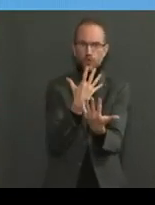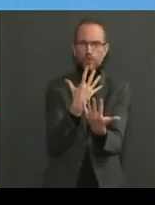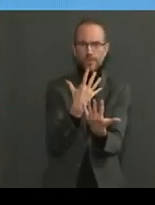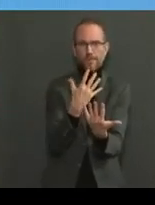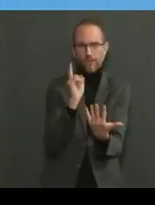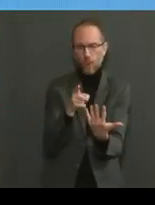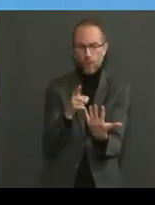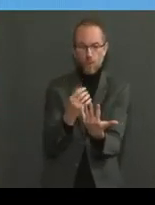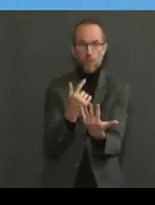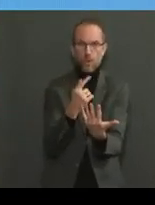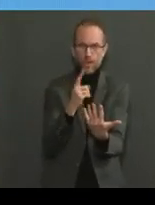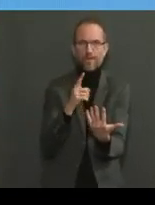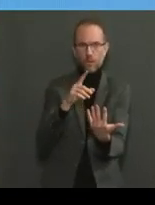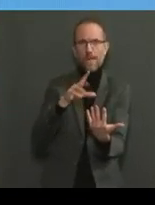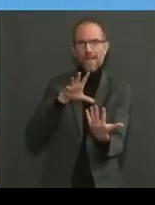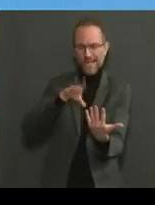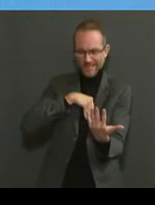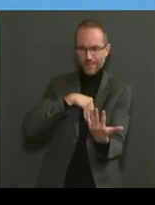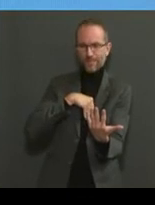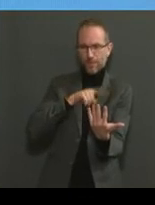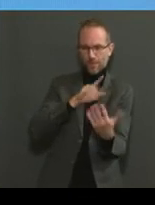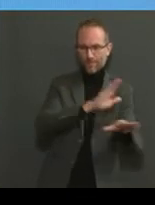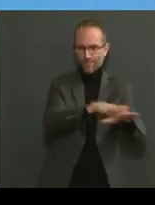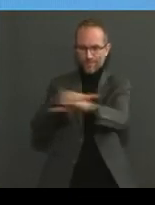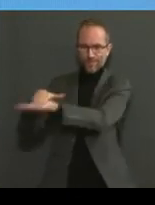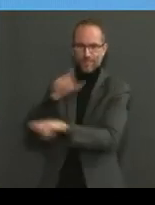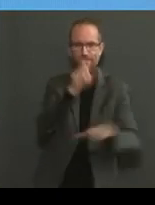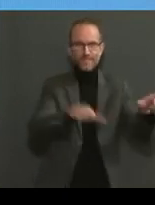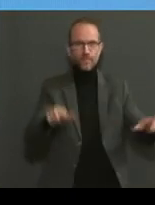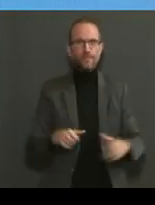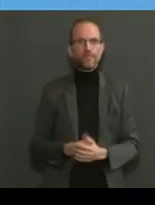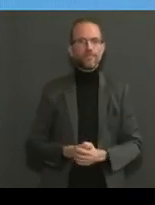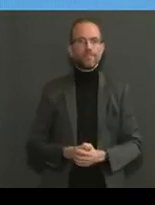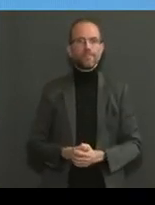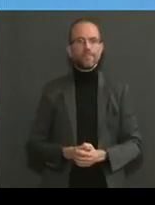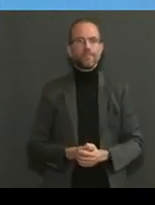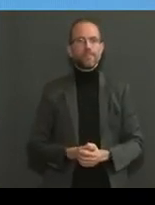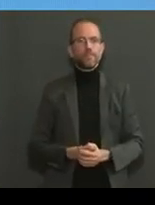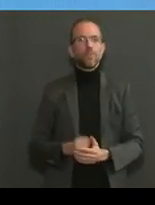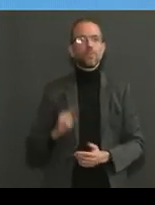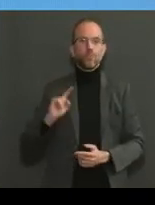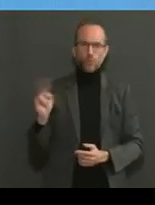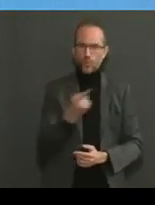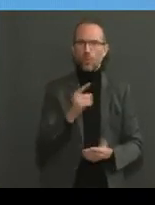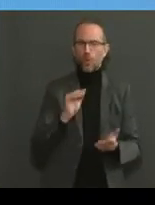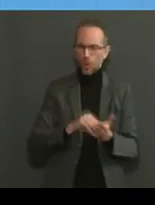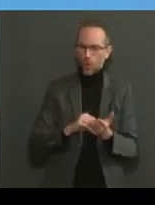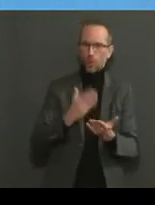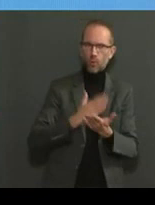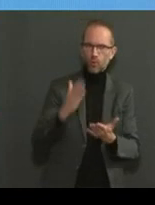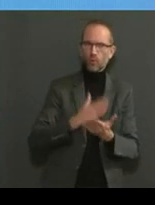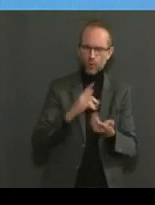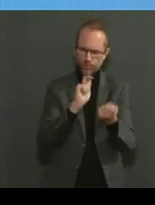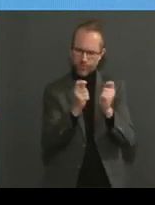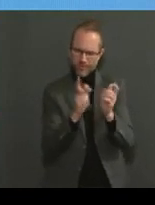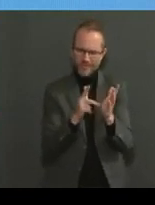l'application. Nous continuerons à travailler sur le système de suivi de contact. Et ce système est